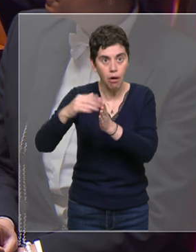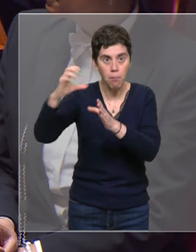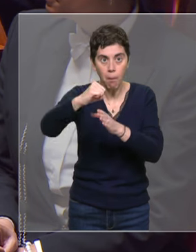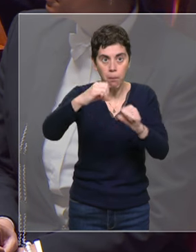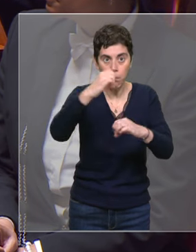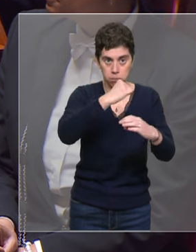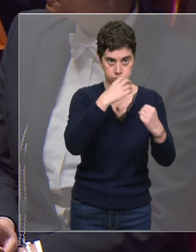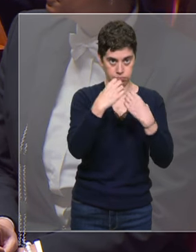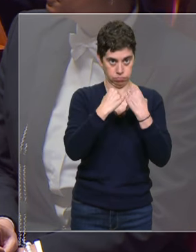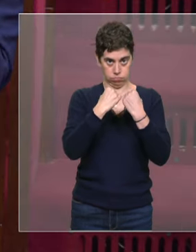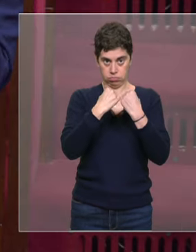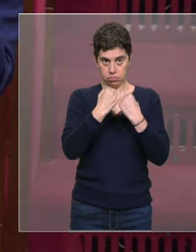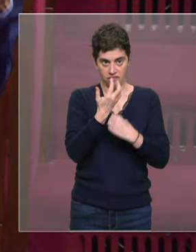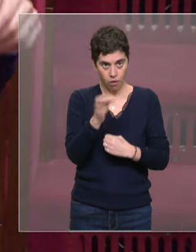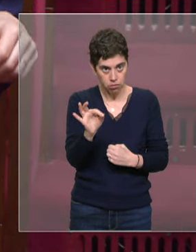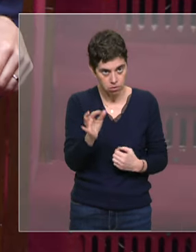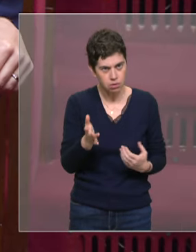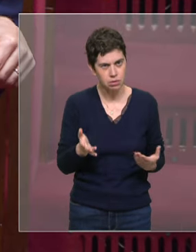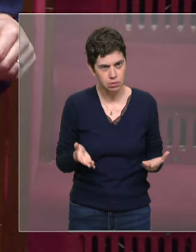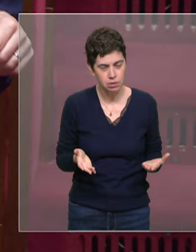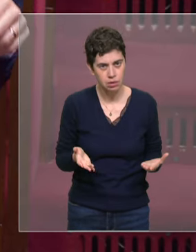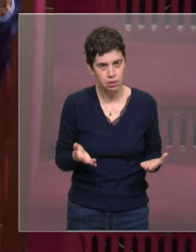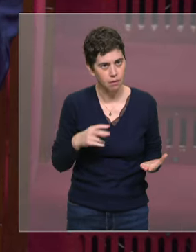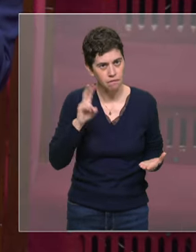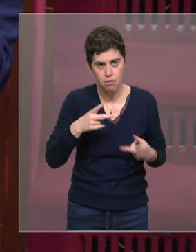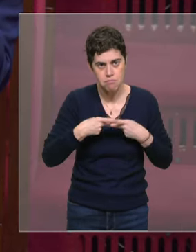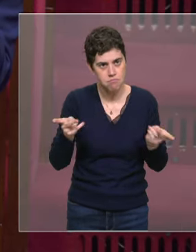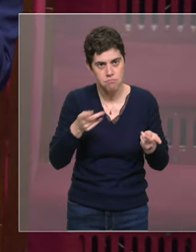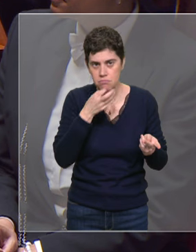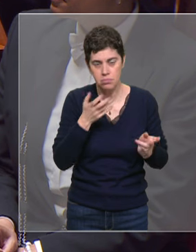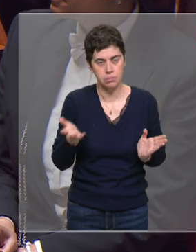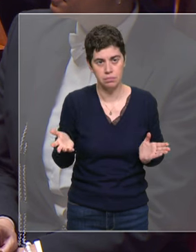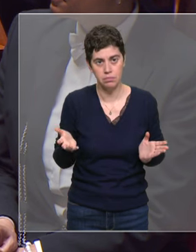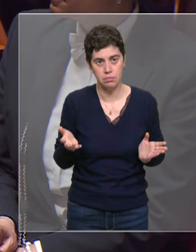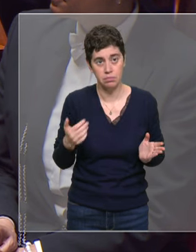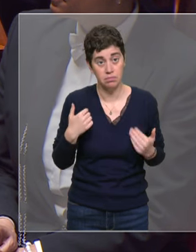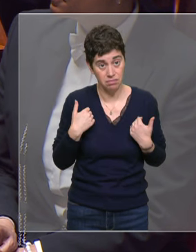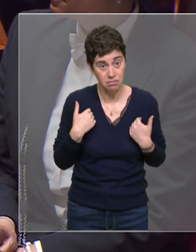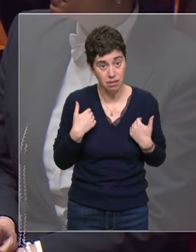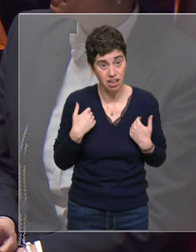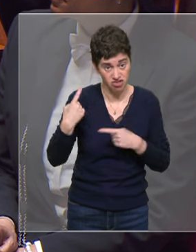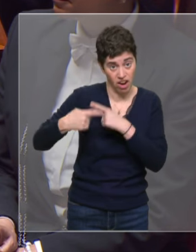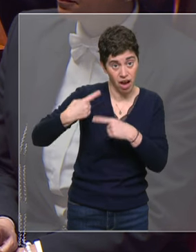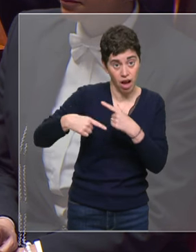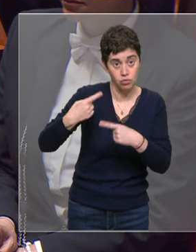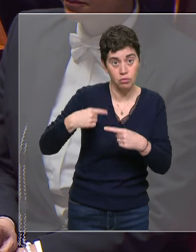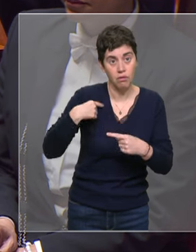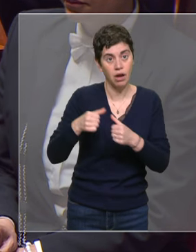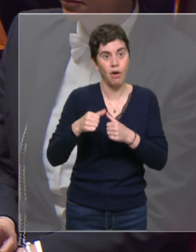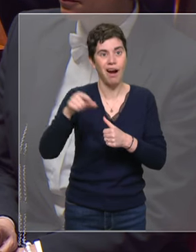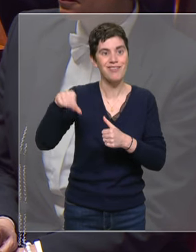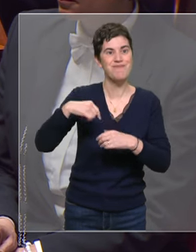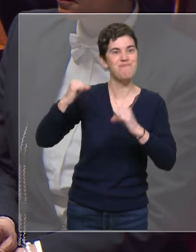dis, je n'ai pas envie que ma génération et celles qui suivront grandissent avec l'idée que la loi du plus fort peut à